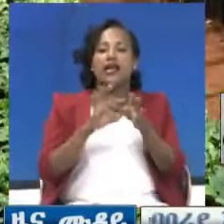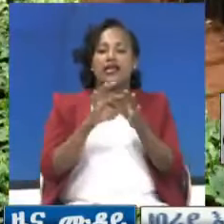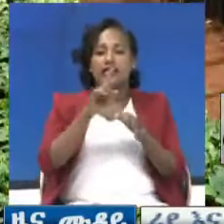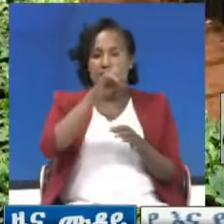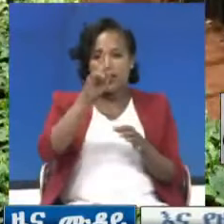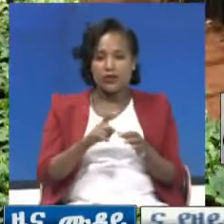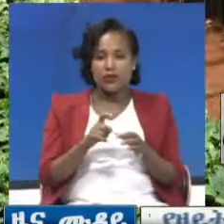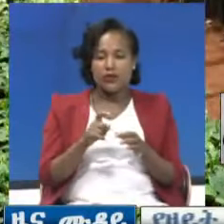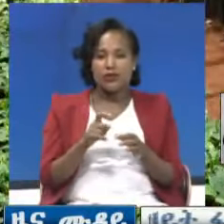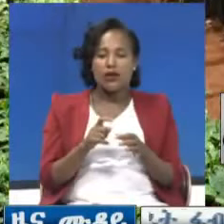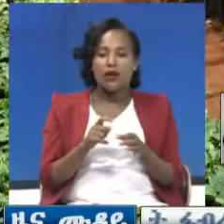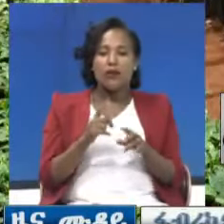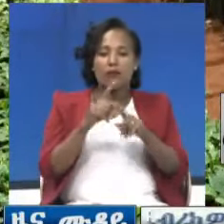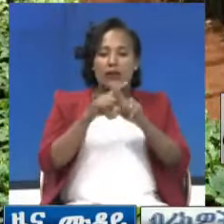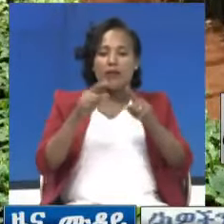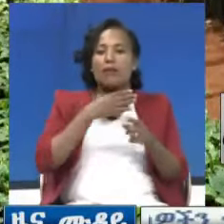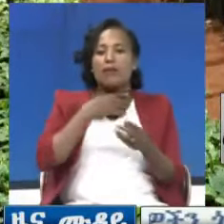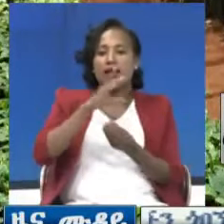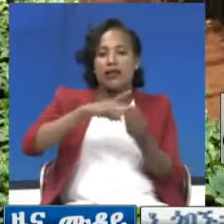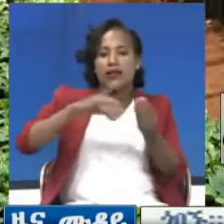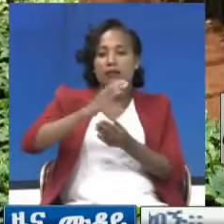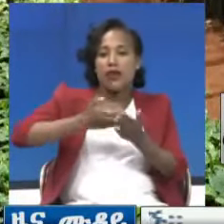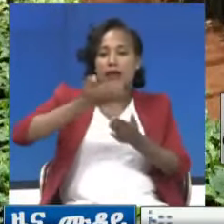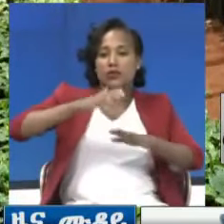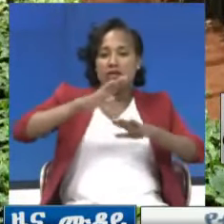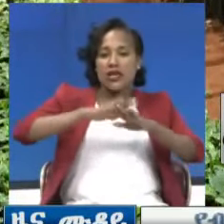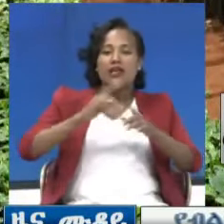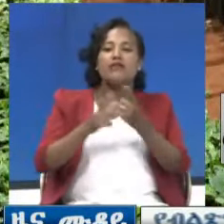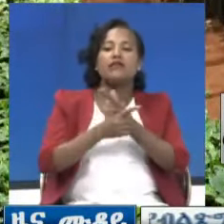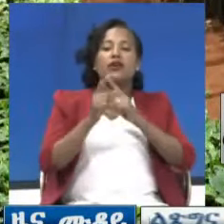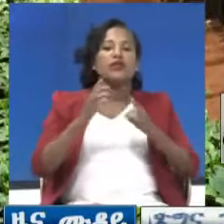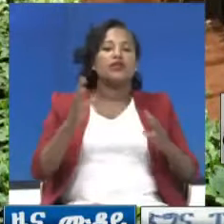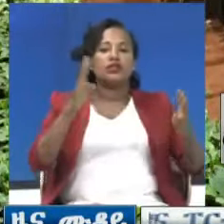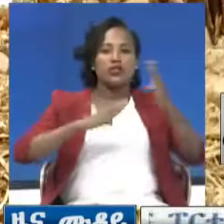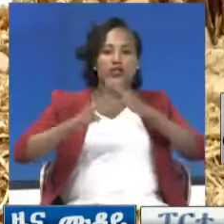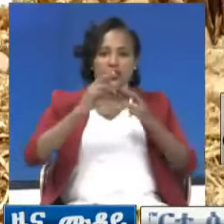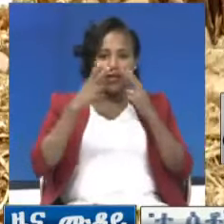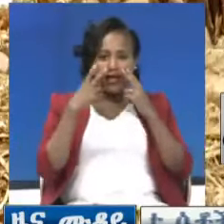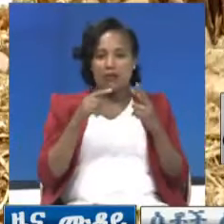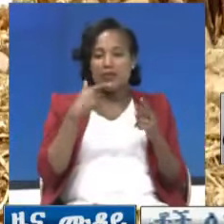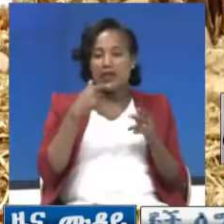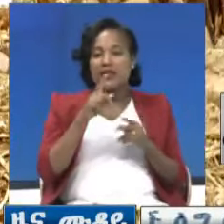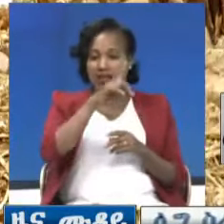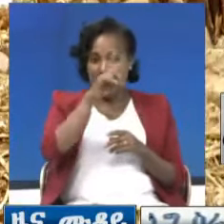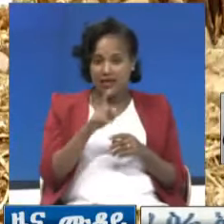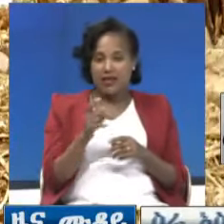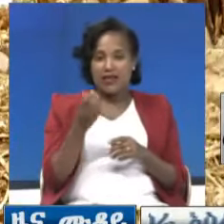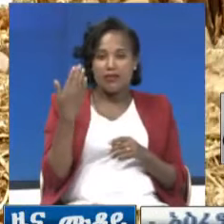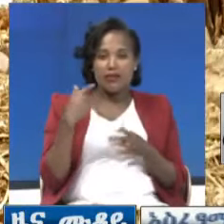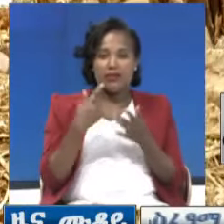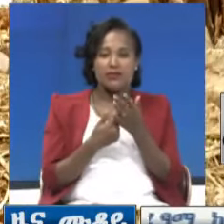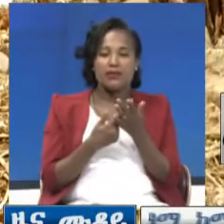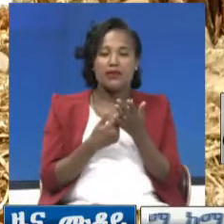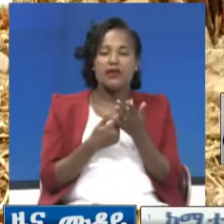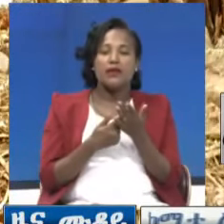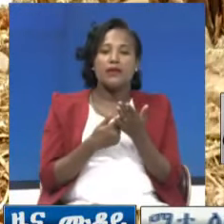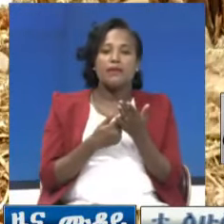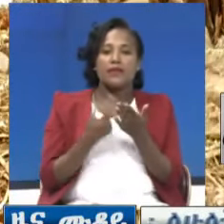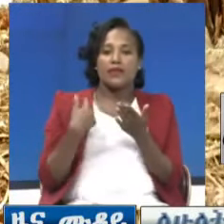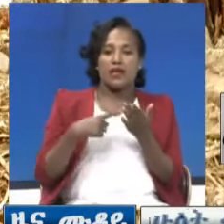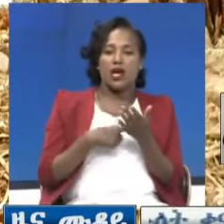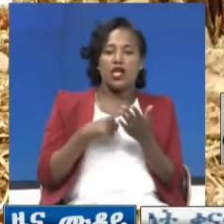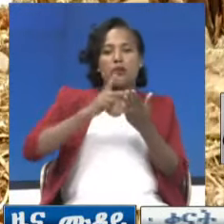ጥያቄዎችም ይነሱበታል። በተለይ በአማራ ክልል ባለሀብቶች ዘንድ የፍትሐዊነት ችግር ይስተዋላል የሚል ጥያቄ አንስተን ነበር። በዚህ ረገድም እንግዲህ